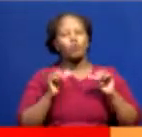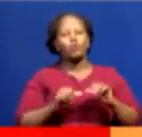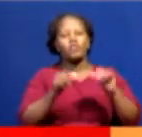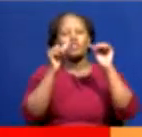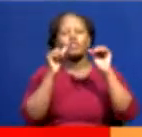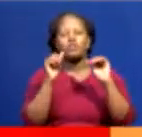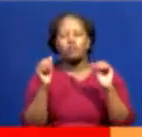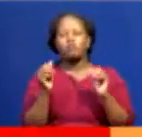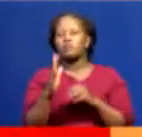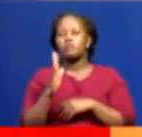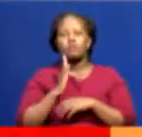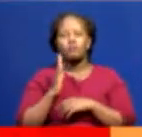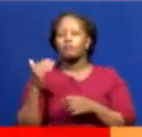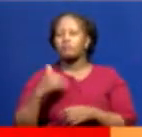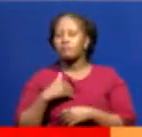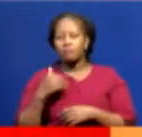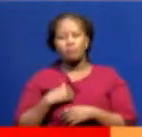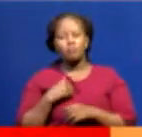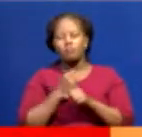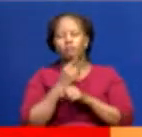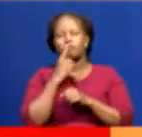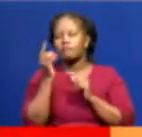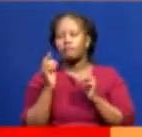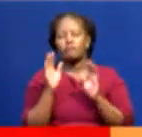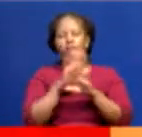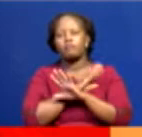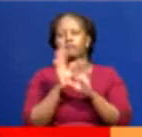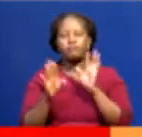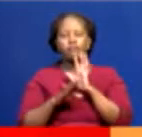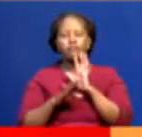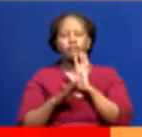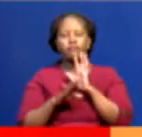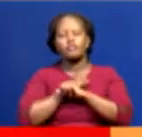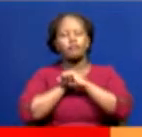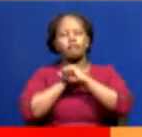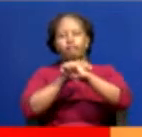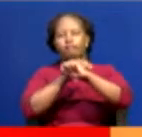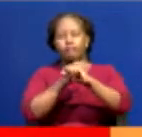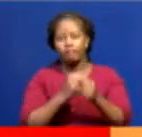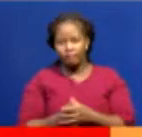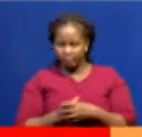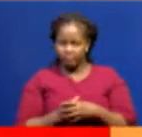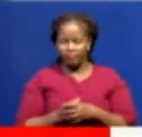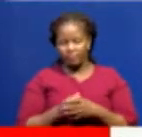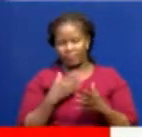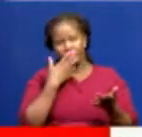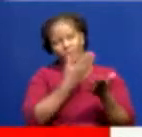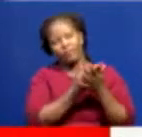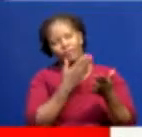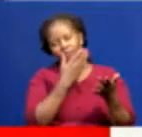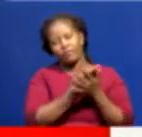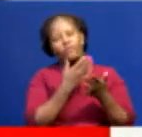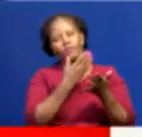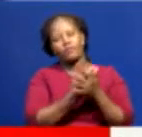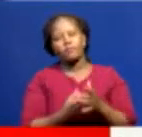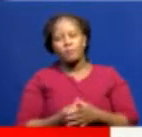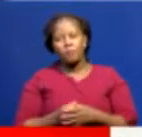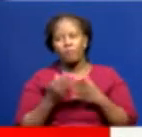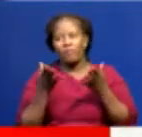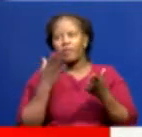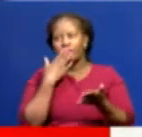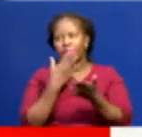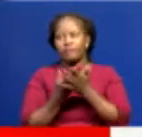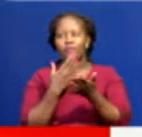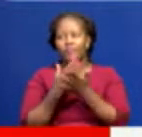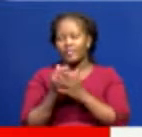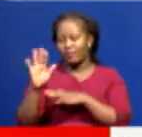usalama wa hali ya juu kabisa. That's what niyo tu ndio nitasema. Naam, asante sana. Asante sana Nancy. Naam, nashukuru sana